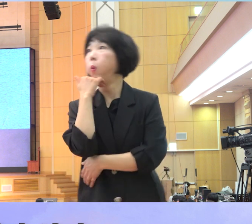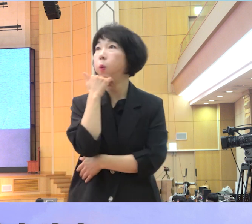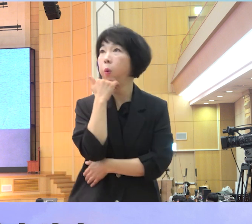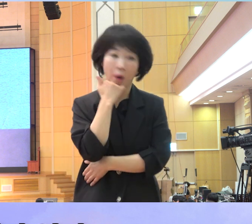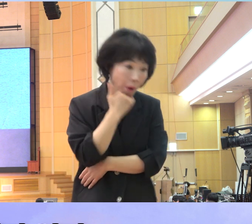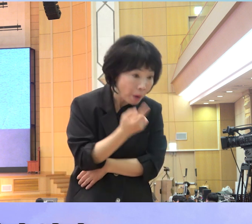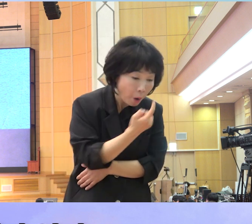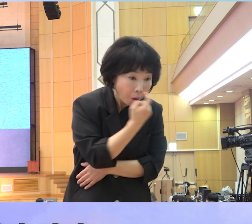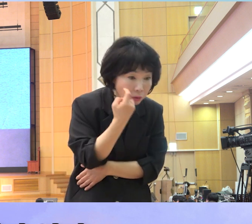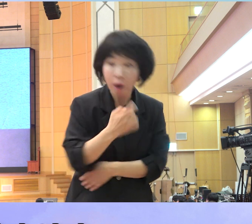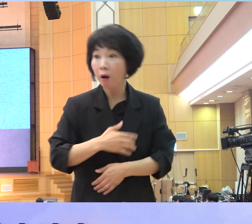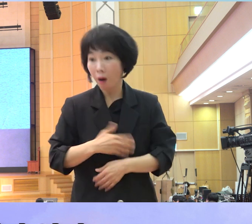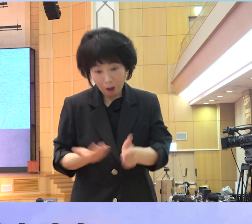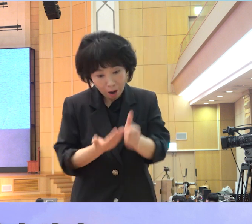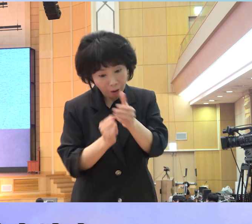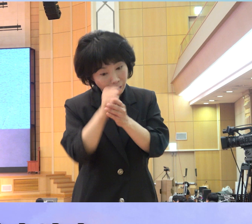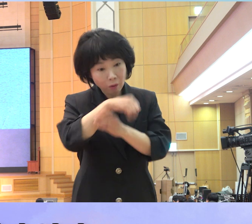돼.